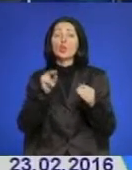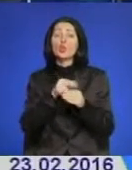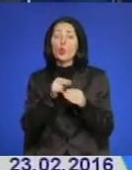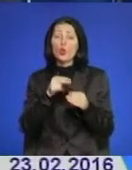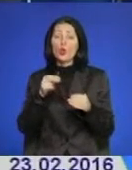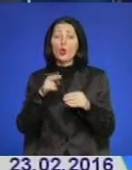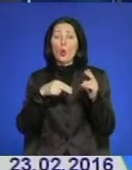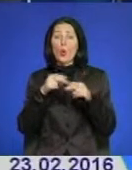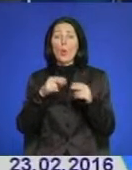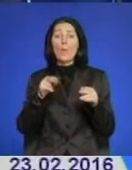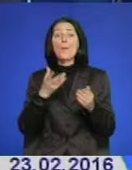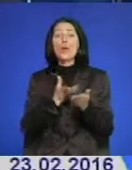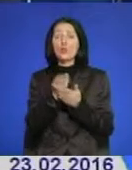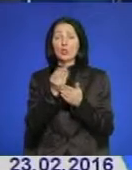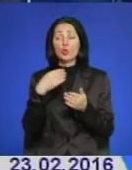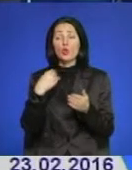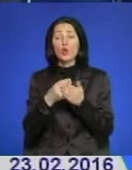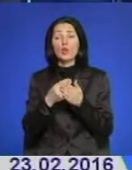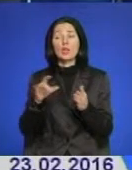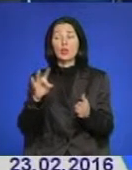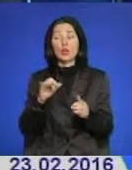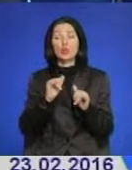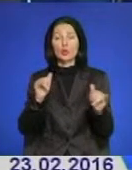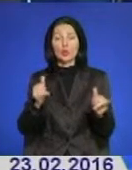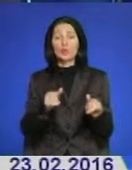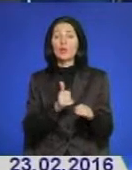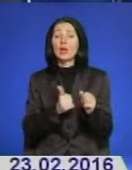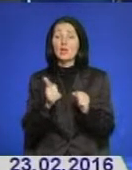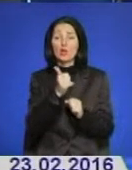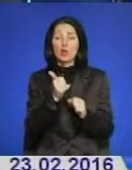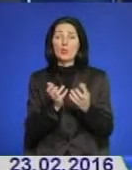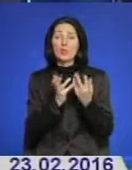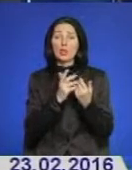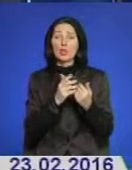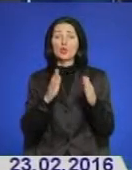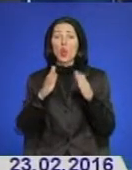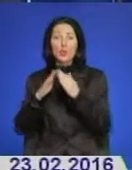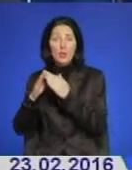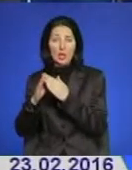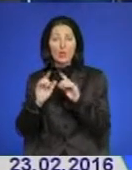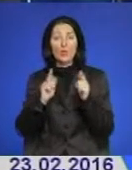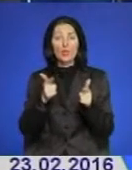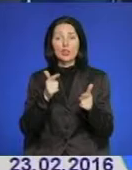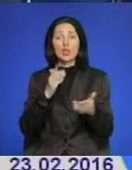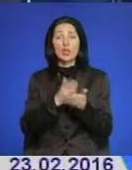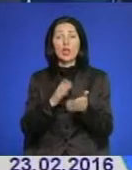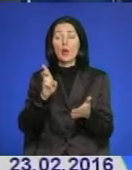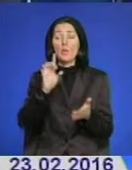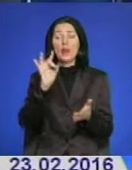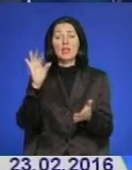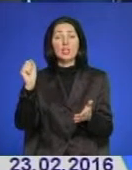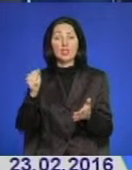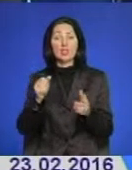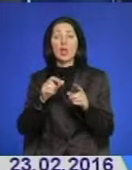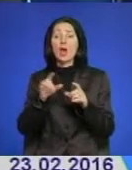фонду регіонального розвитку. А лідером за кількістю погоджених об'єктів став Бережанський район, отримавши кошти на 16 інвестиційних